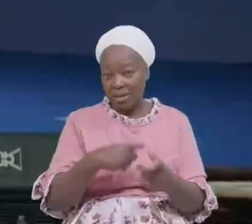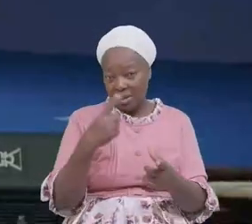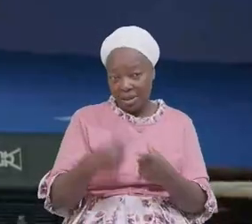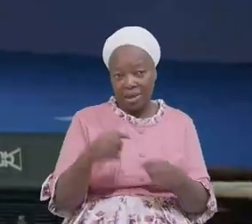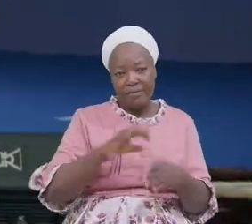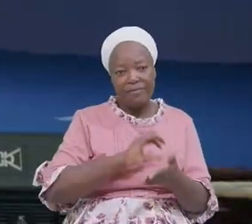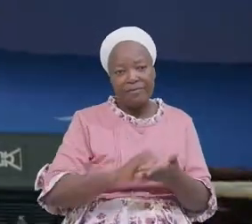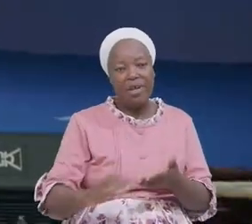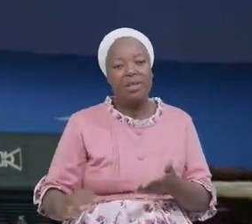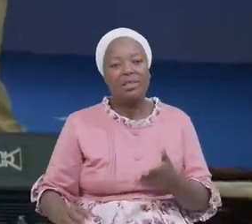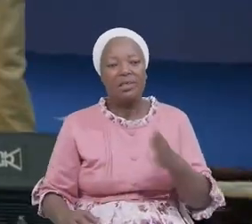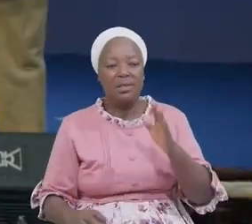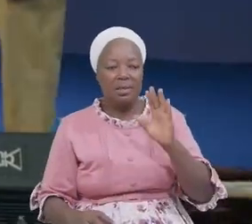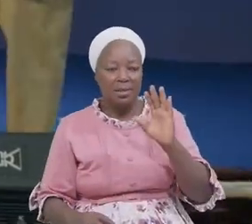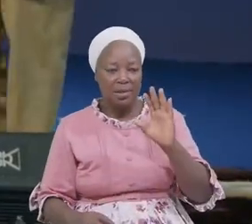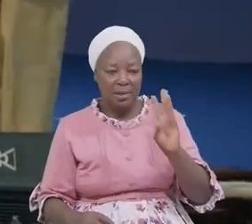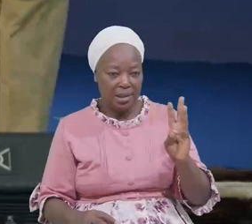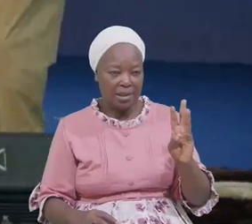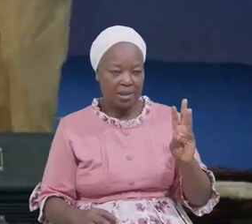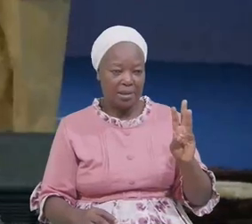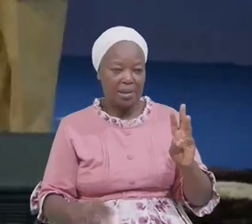Verset 6.